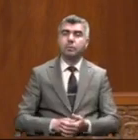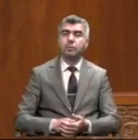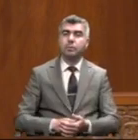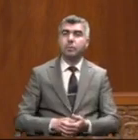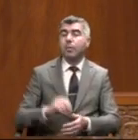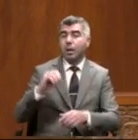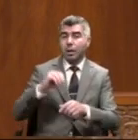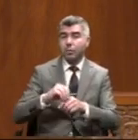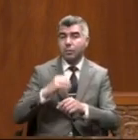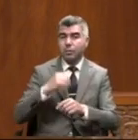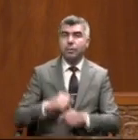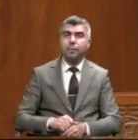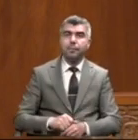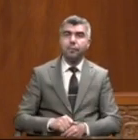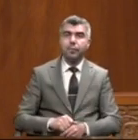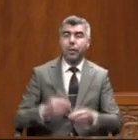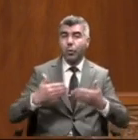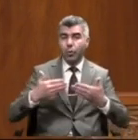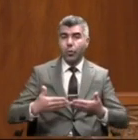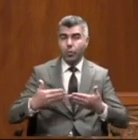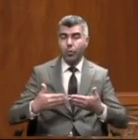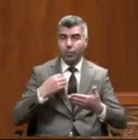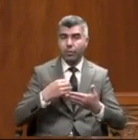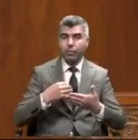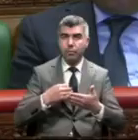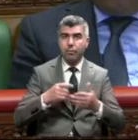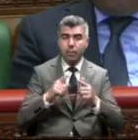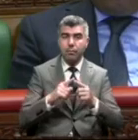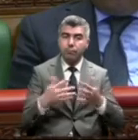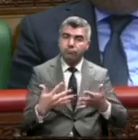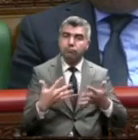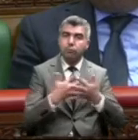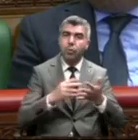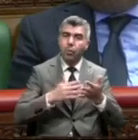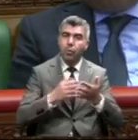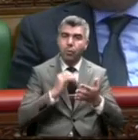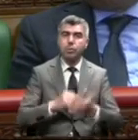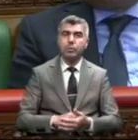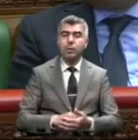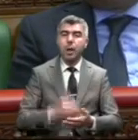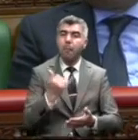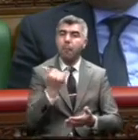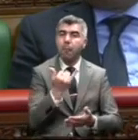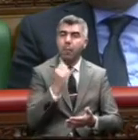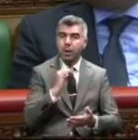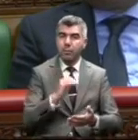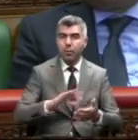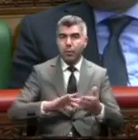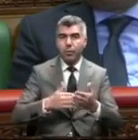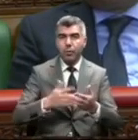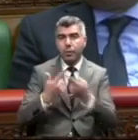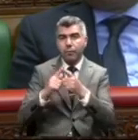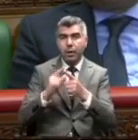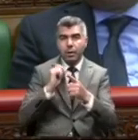ايضا اننا نعي اليوم بشكل مشترك ضمن التراكمات التي